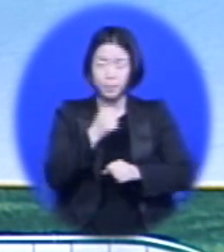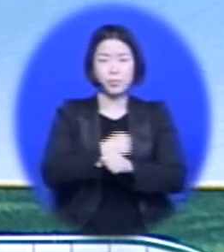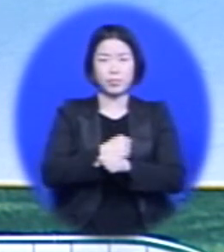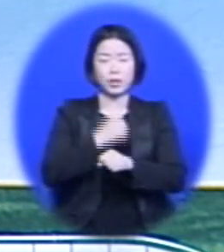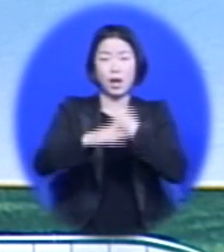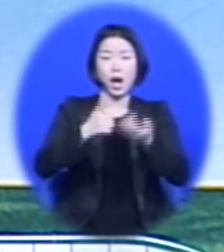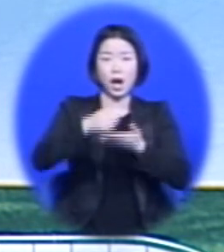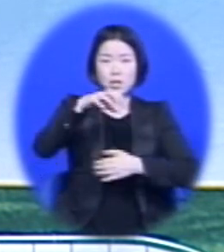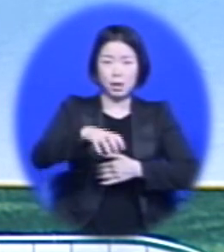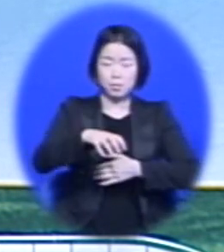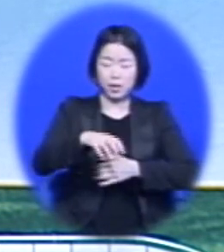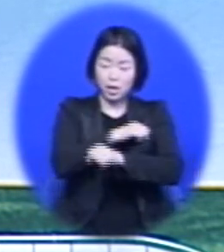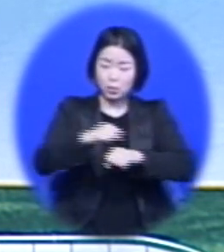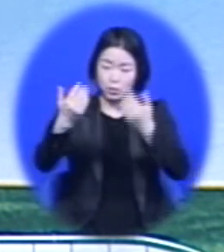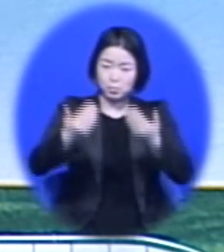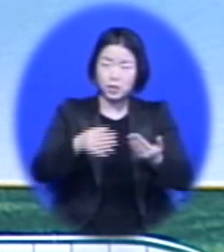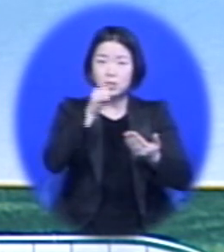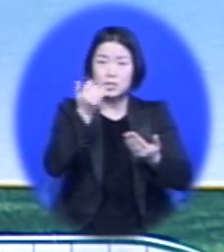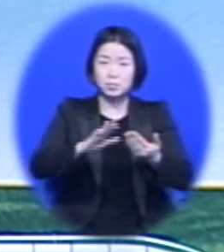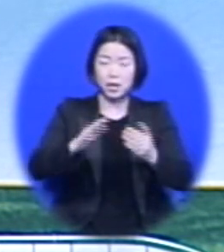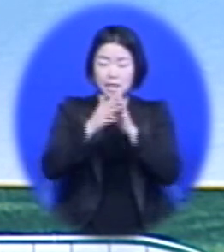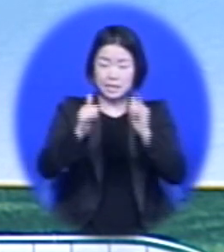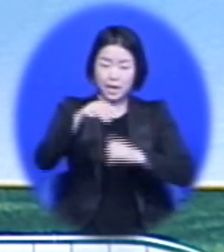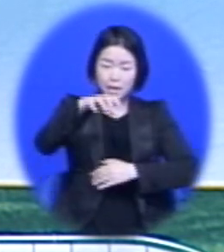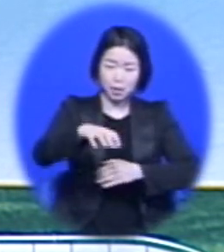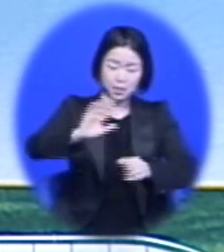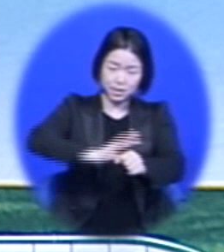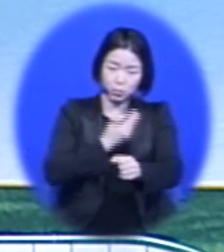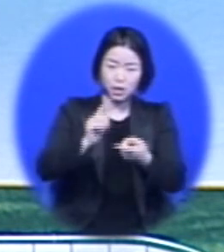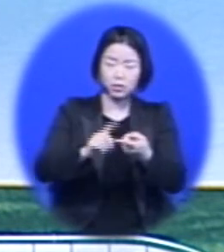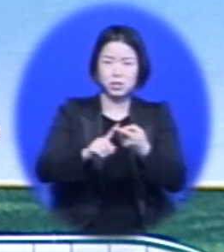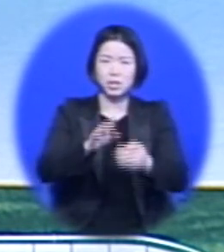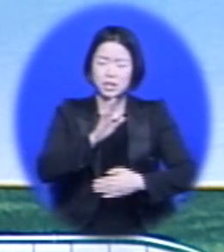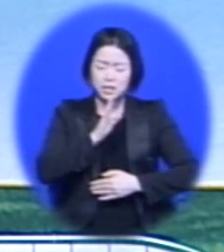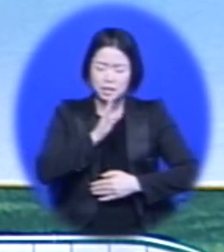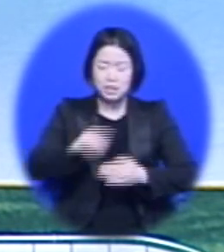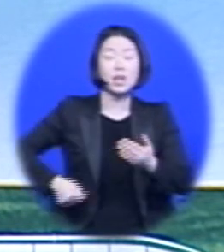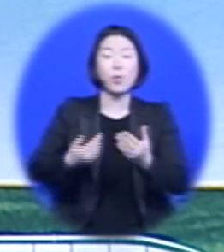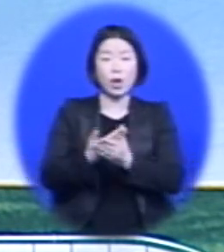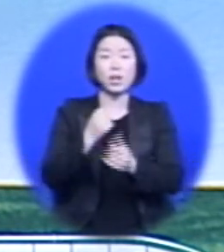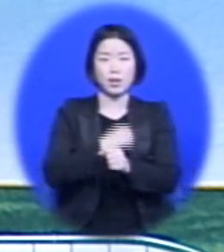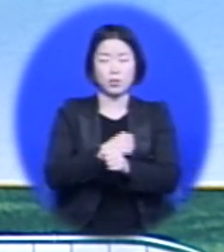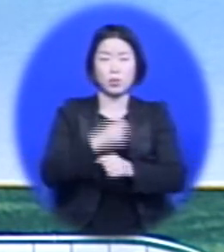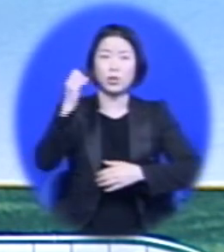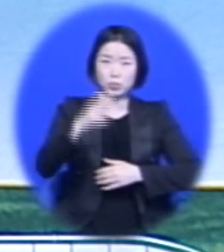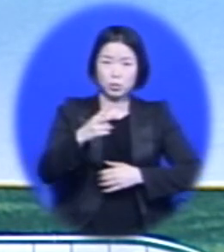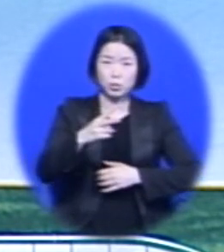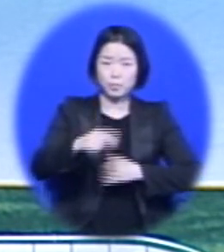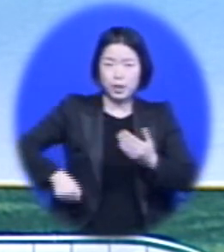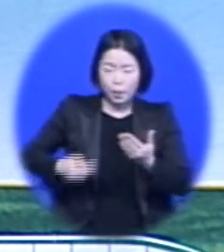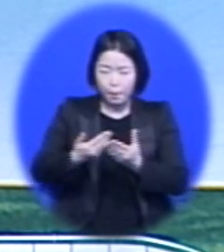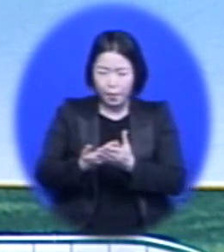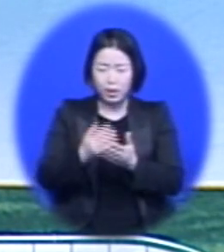하나님 앞에서 용서받았지만 사람 앞에 잘못한 것에 대해서 그는 진실이 회개하고 그리고 참회하는